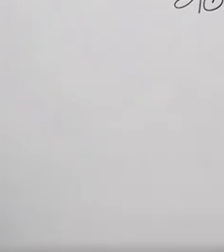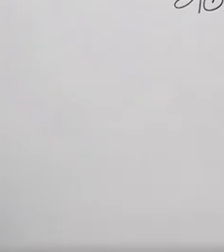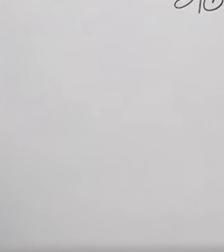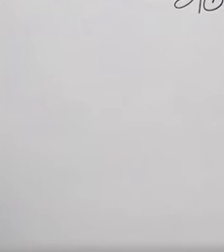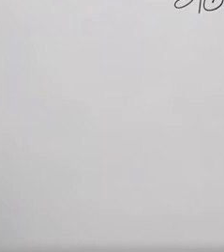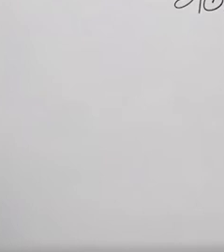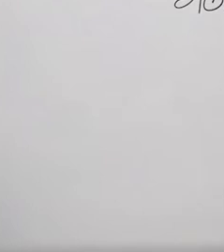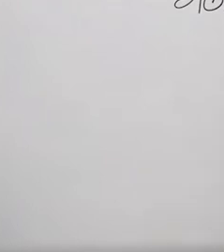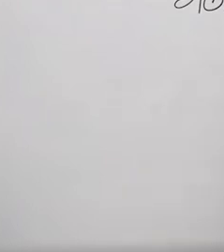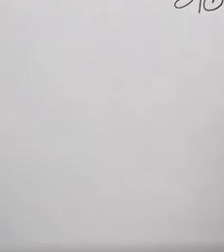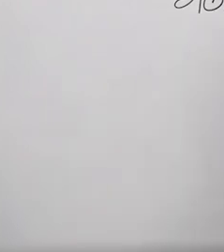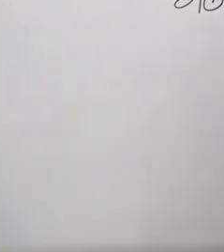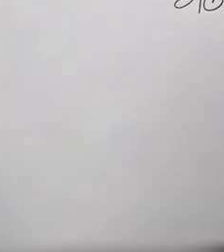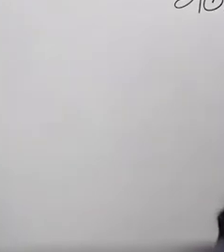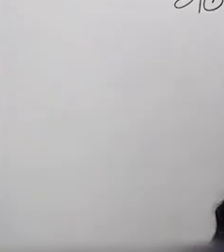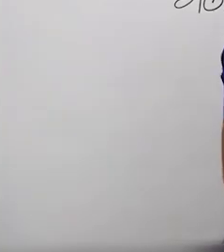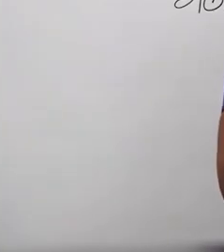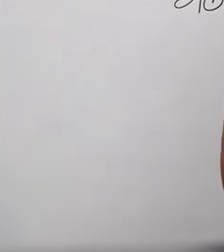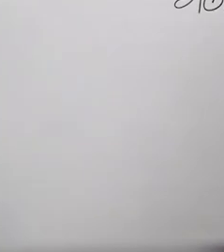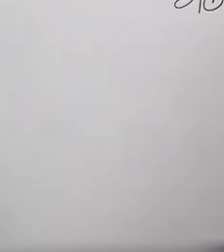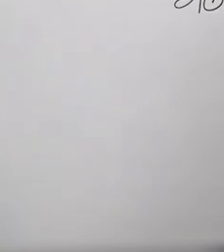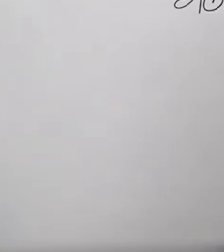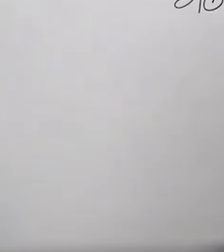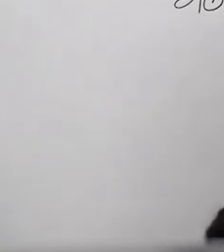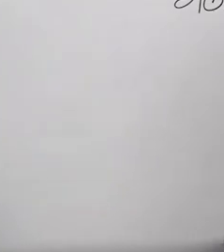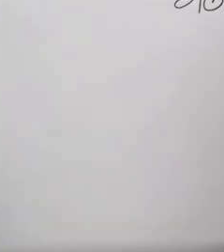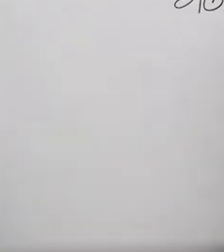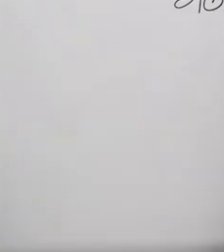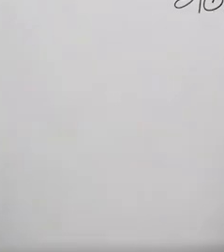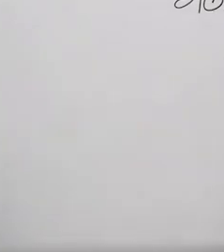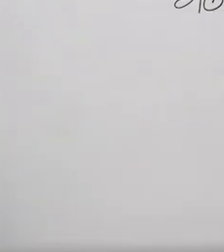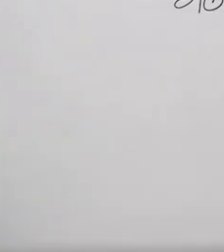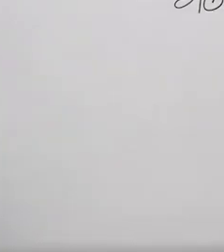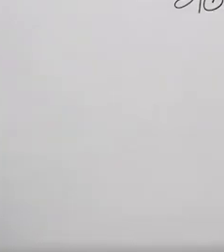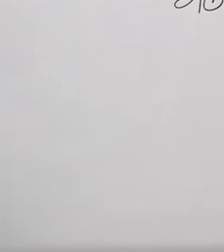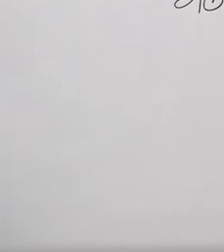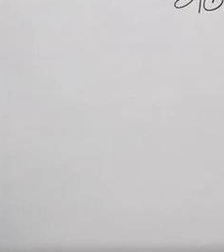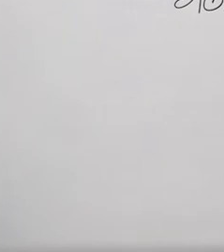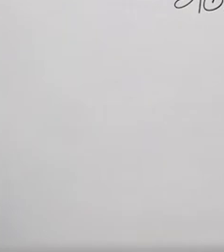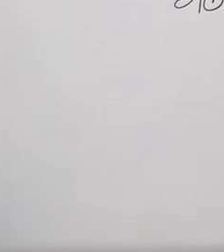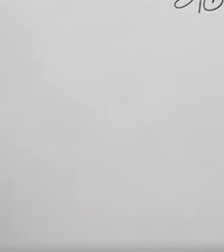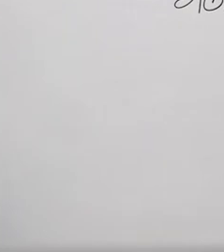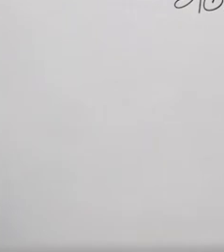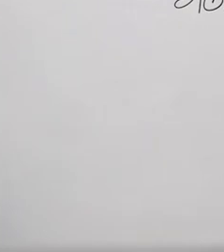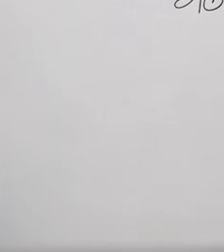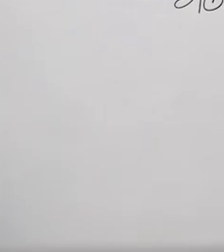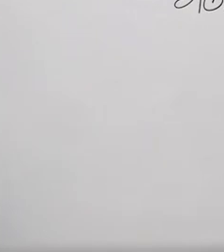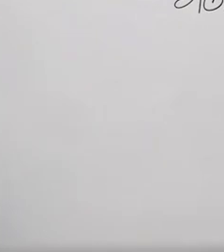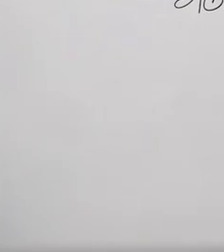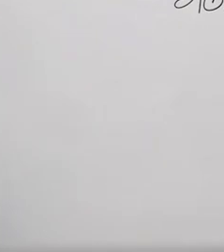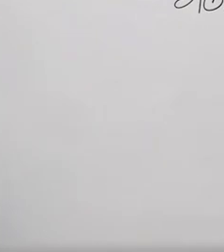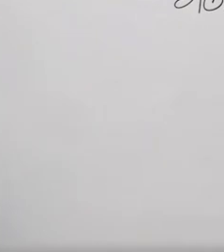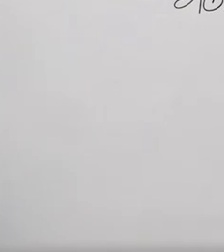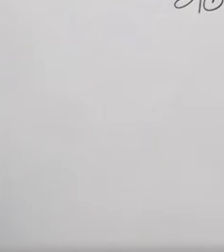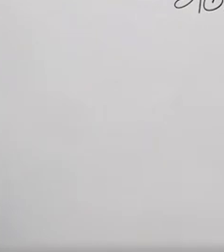ஒரு கதிர் நிக்குதுன்னு வச்சுக்கோங்க. அது ஏற்படுத்தக்கூடிய கோணத்தோட கூடுதல் என்ன அப்படின்னா, அது ஏற்படுத்தக்கூடிய